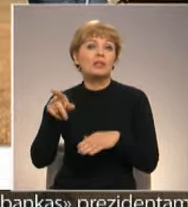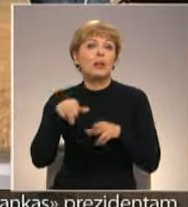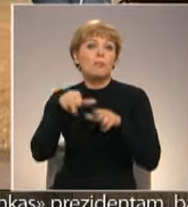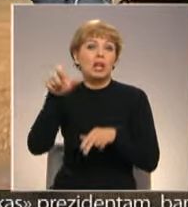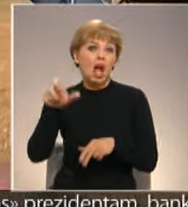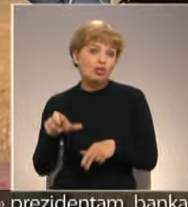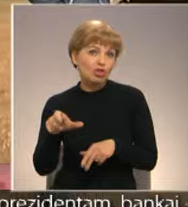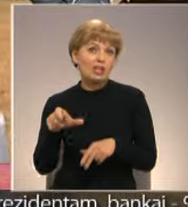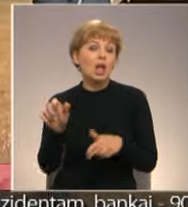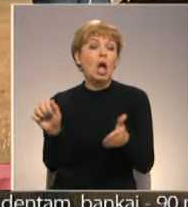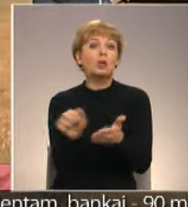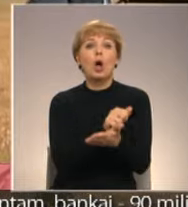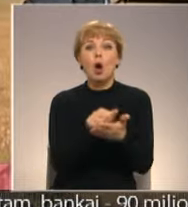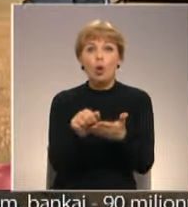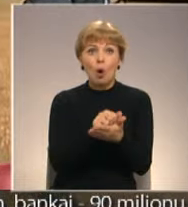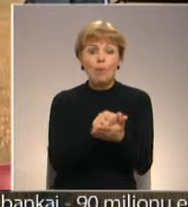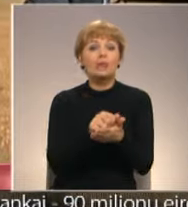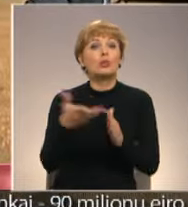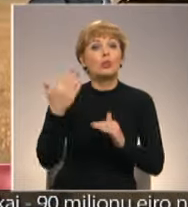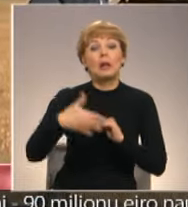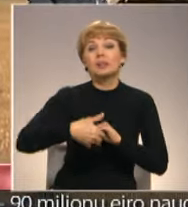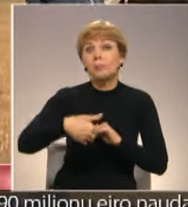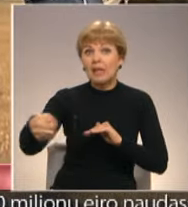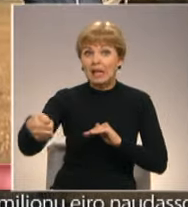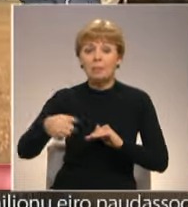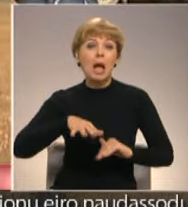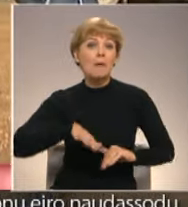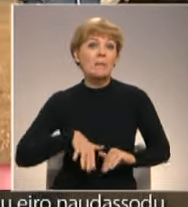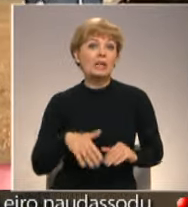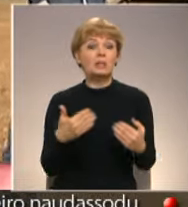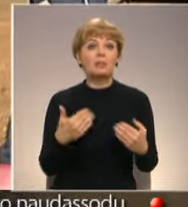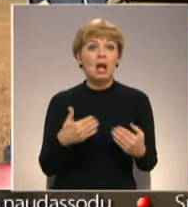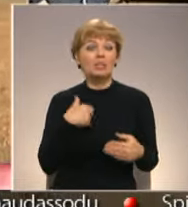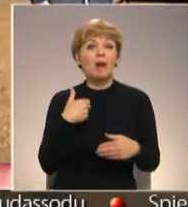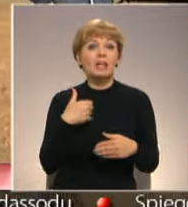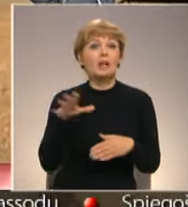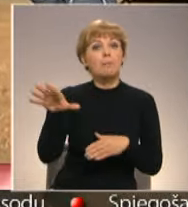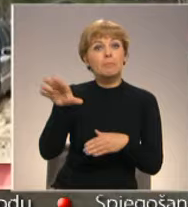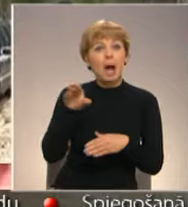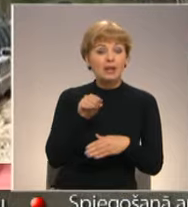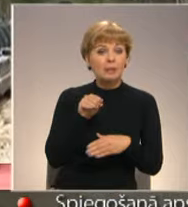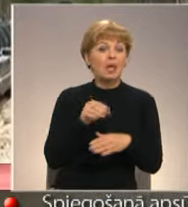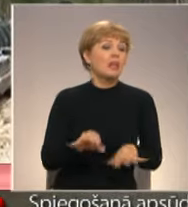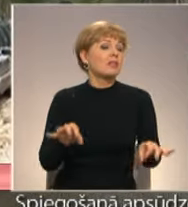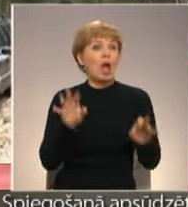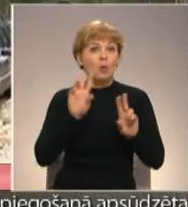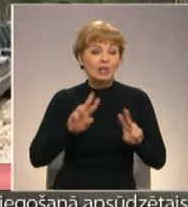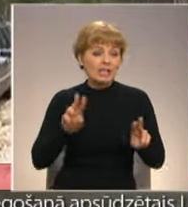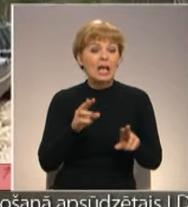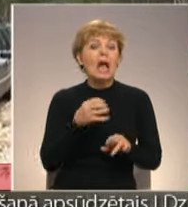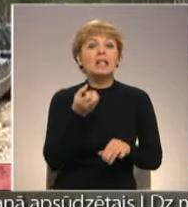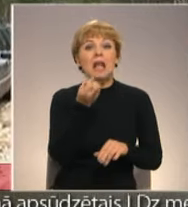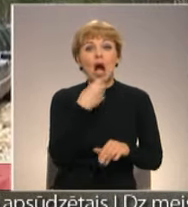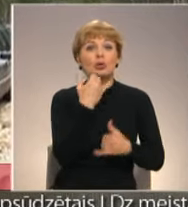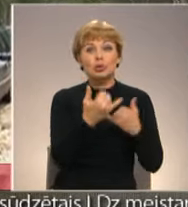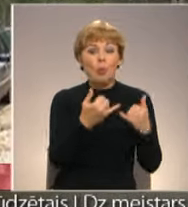Līnijas un dokumentāciju visu pieņēma, ja? Bet pēc tam tagad, ka vajadzēja pārņemt, viņi saka, mēs nekā nezinām. Dārzkopības kooperatīvā ir